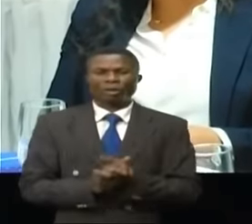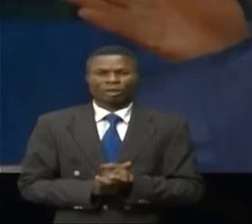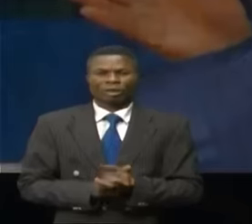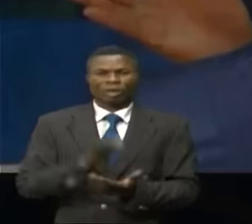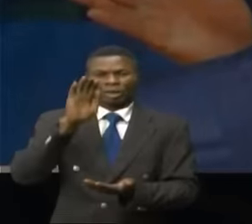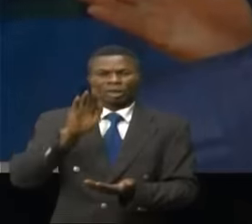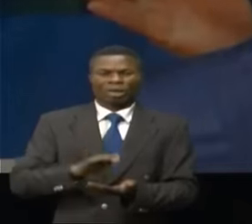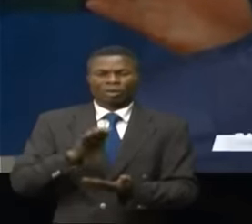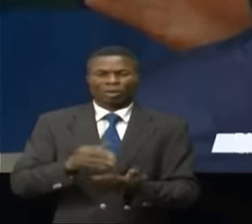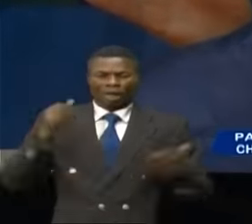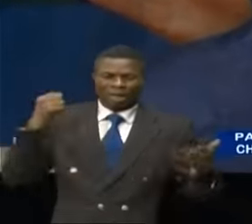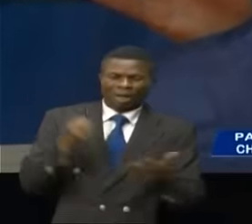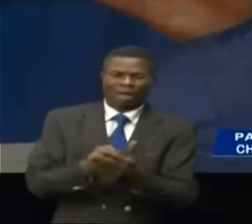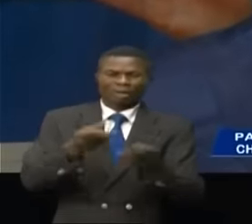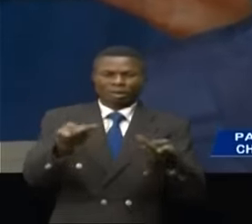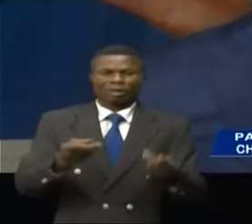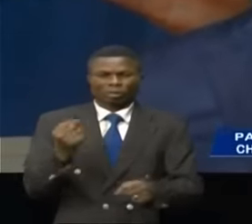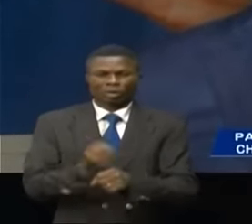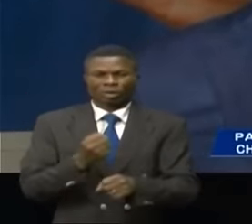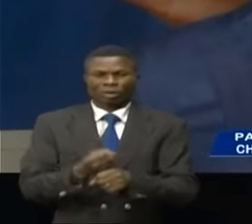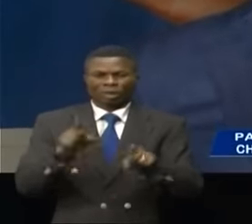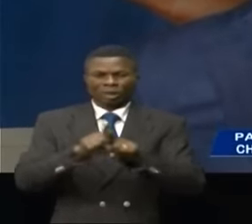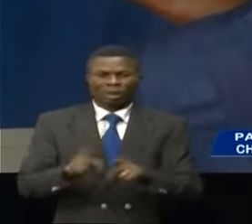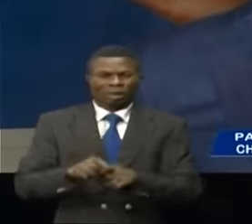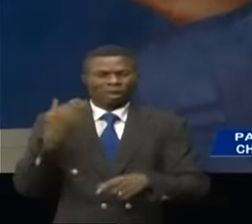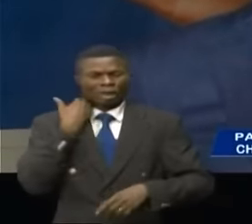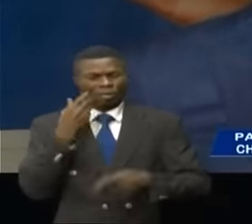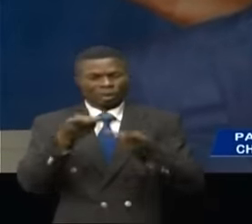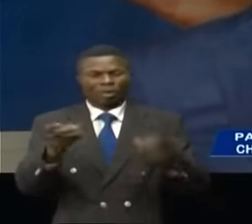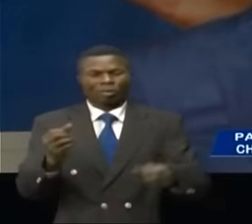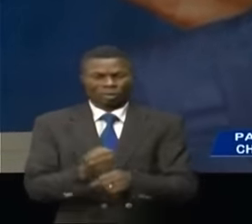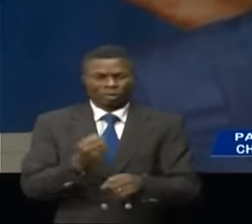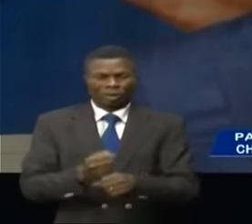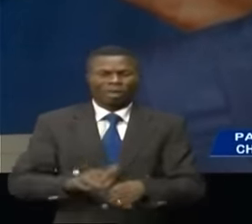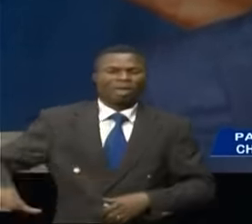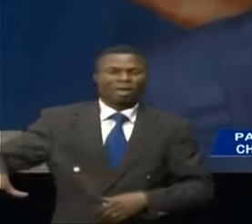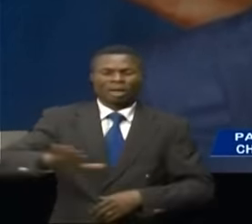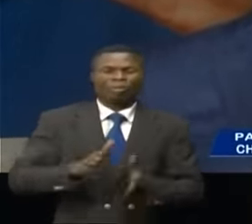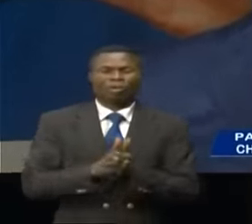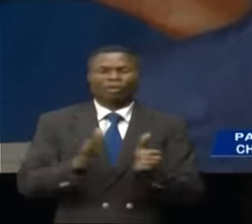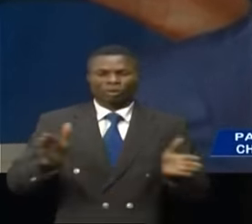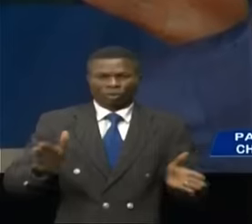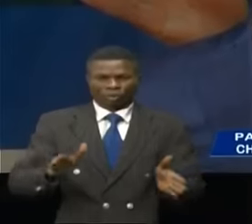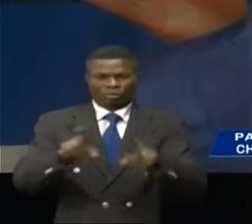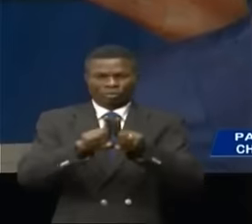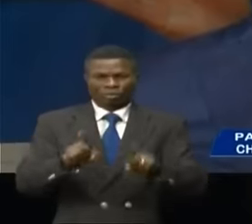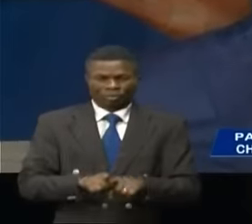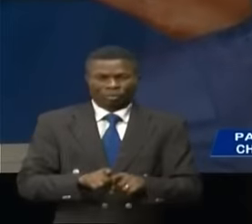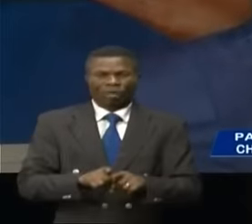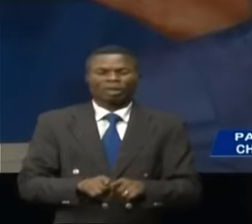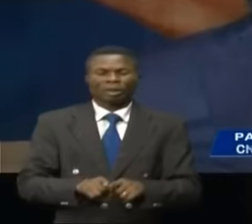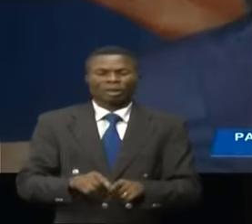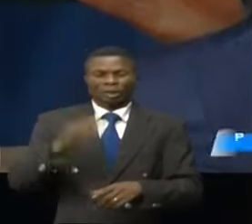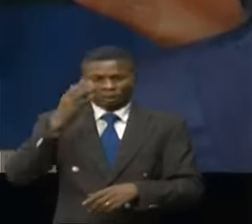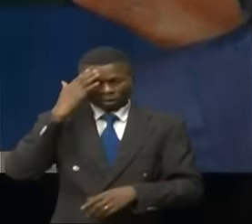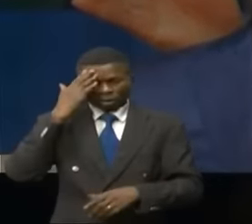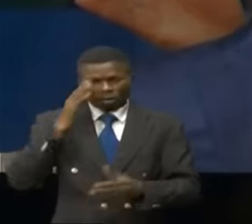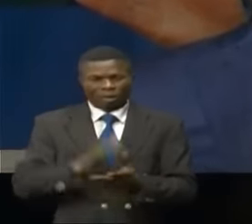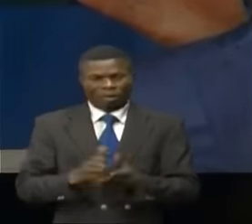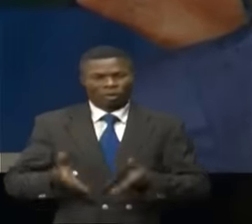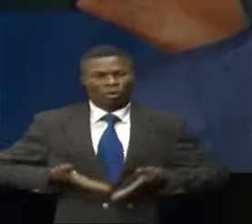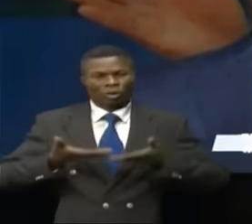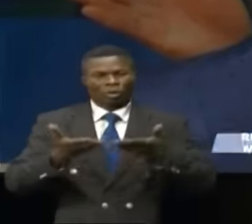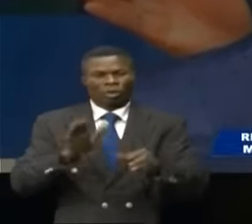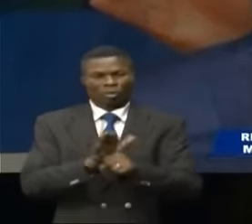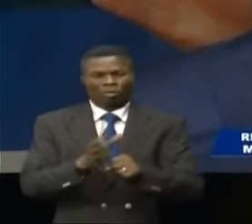réduire les accidents de travail et les maladies professionnelles sur toute l'étendue du pays. Et ça pourra donner beaucoup